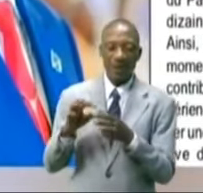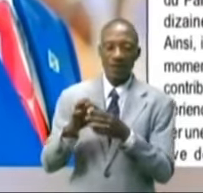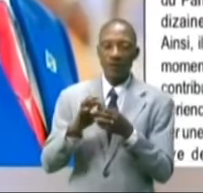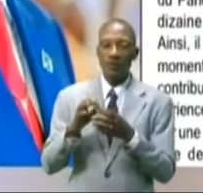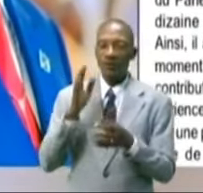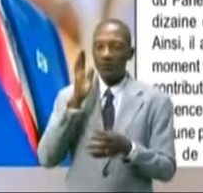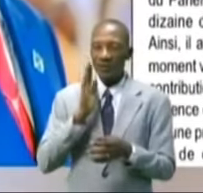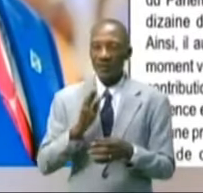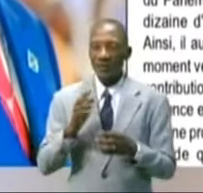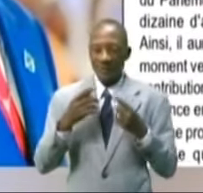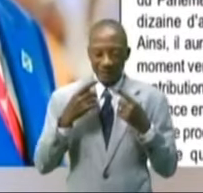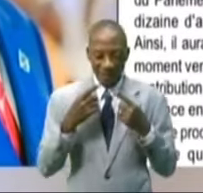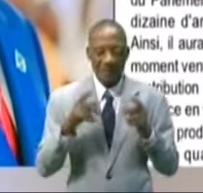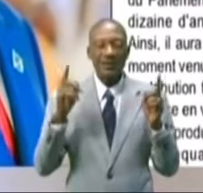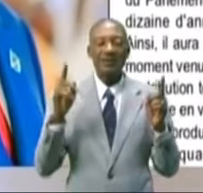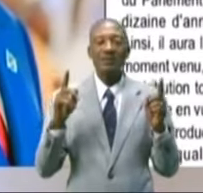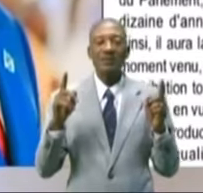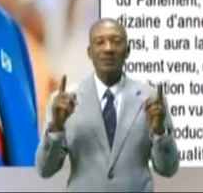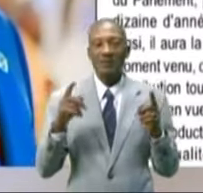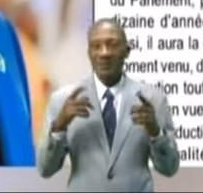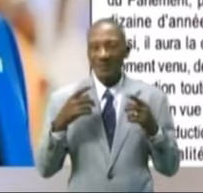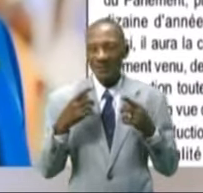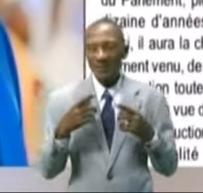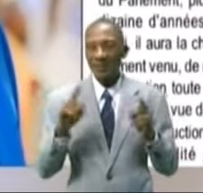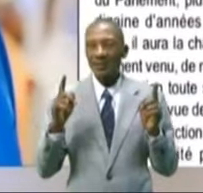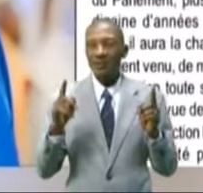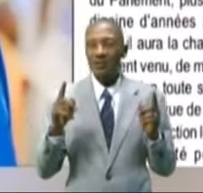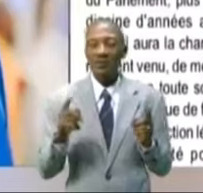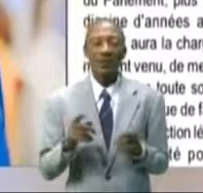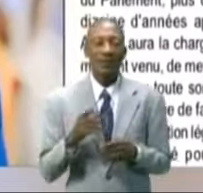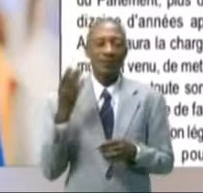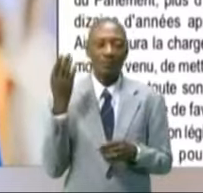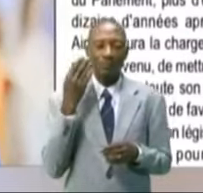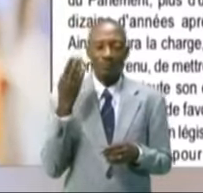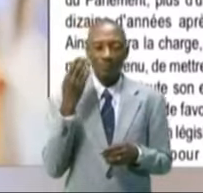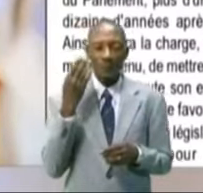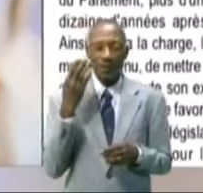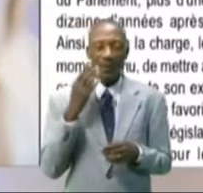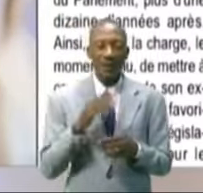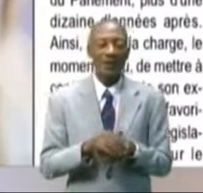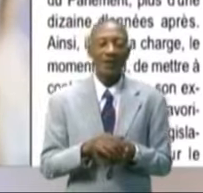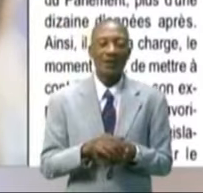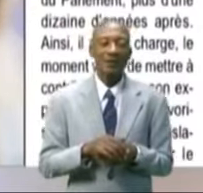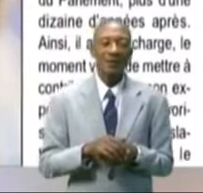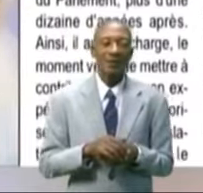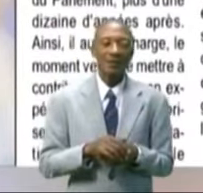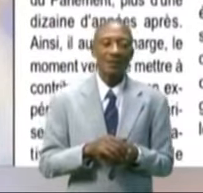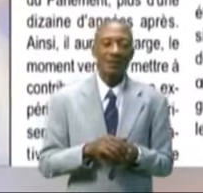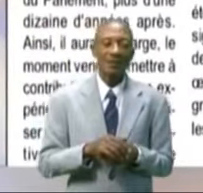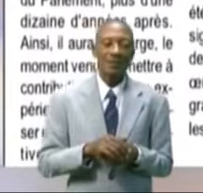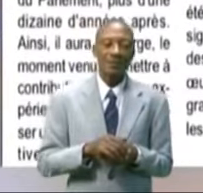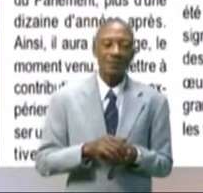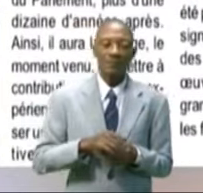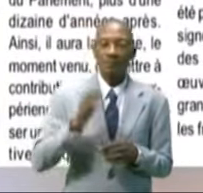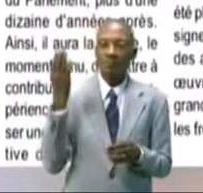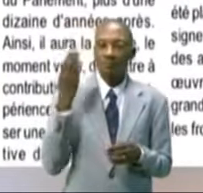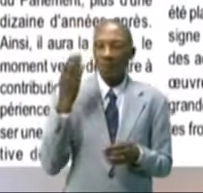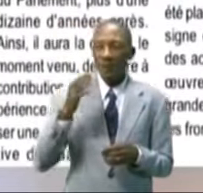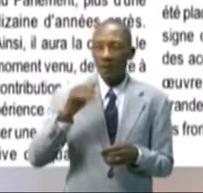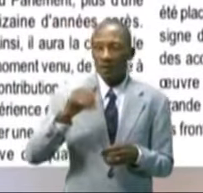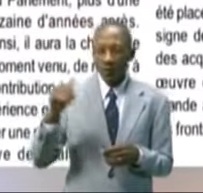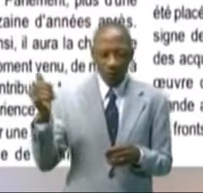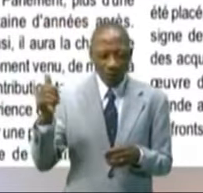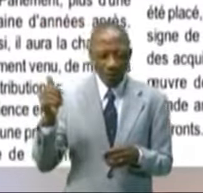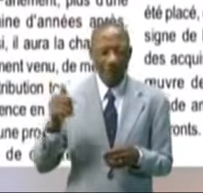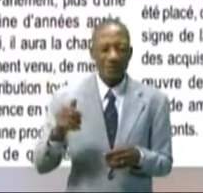la victoire devant Christophe Mbosso et Modeste Bahati sur un total de 372 votants. L'ancien vice-premier ministre en charge